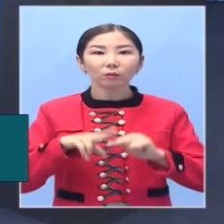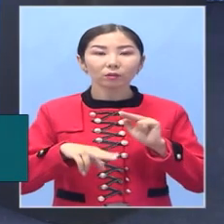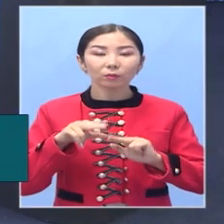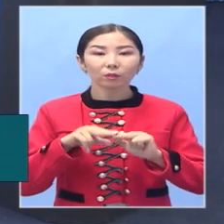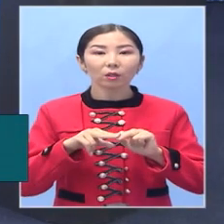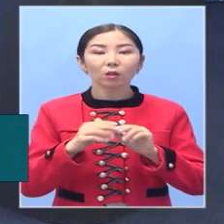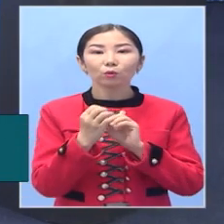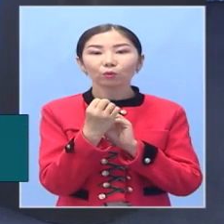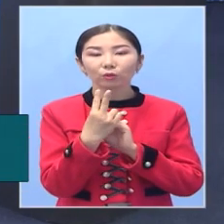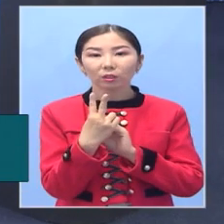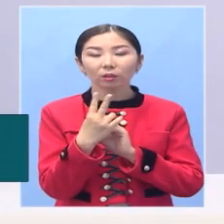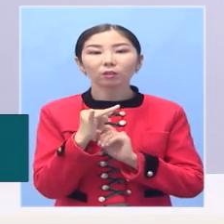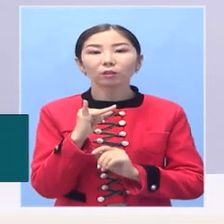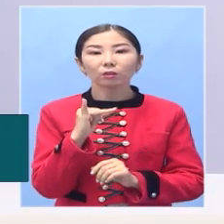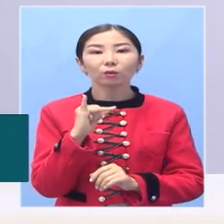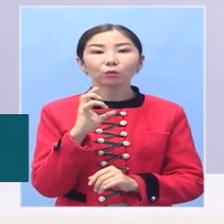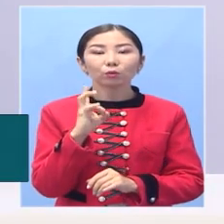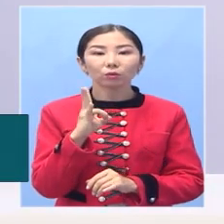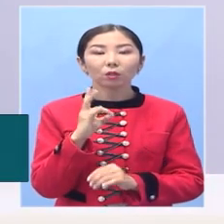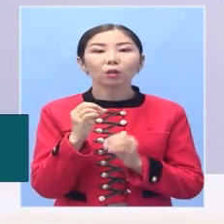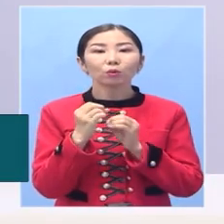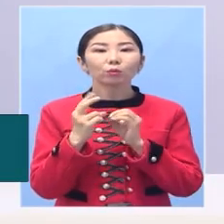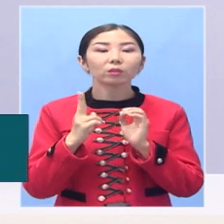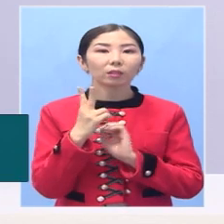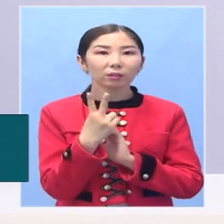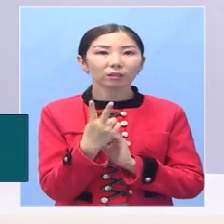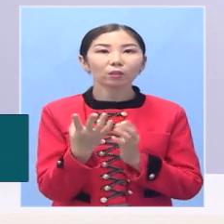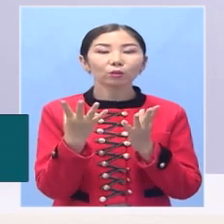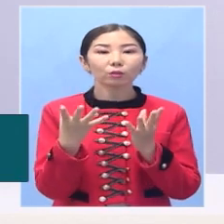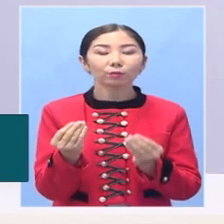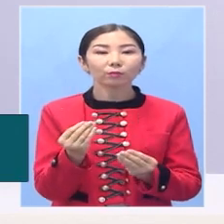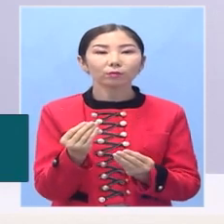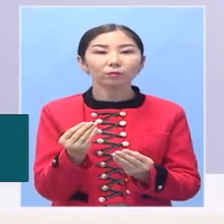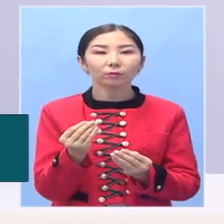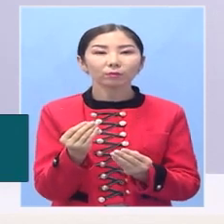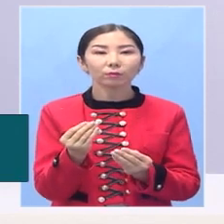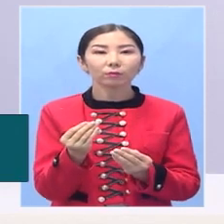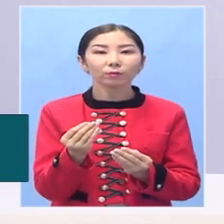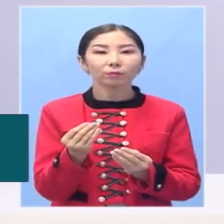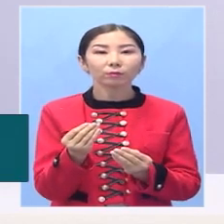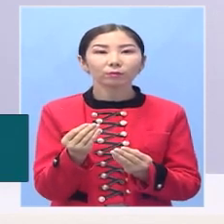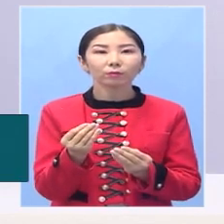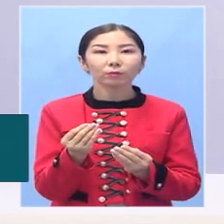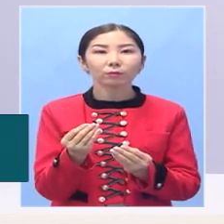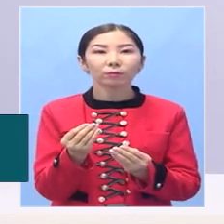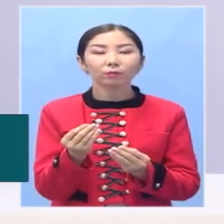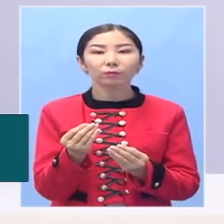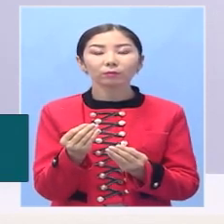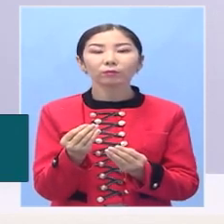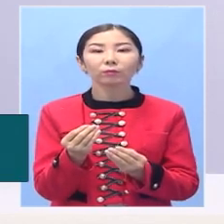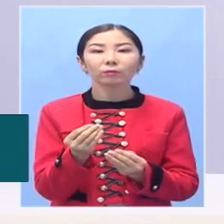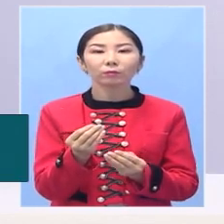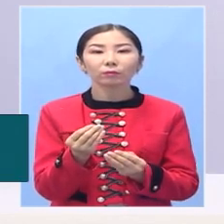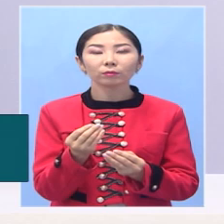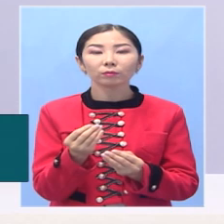Үйлердің 12-сінен бүгін үйлердің 18-і ме? Саусағынан соққан жоқ шын. Солай